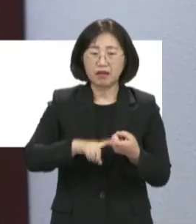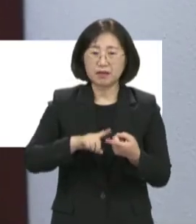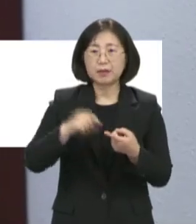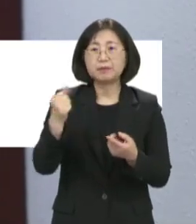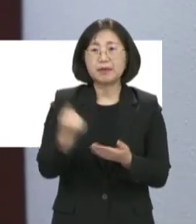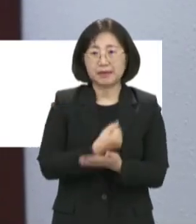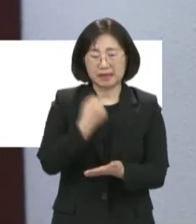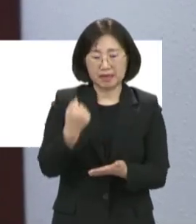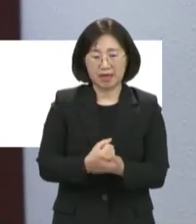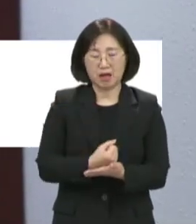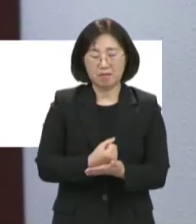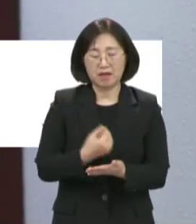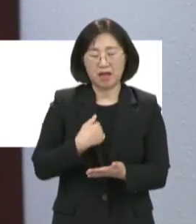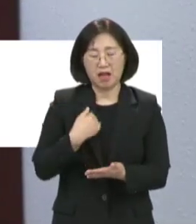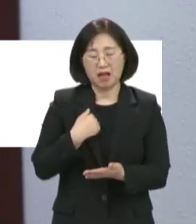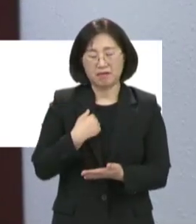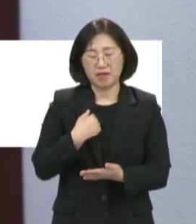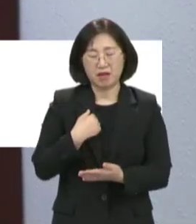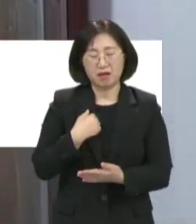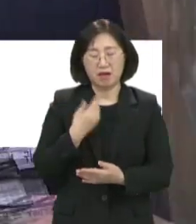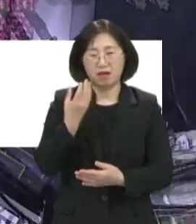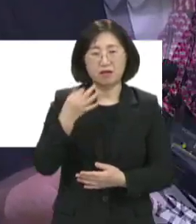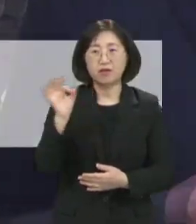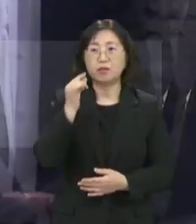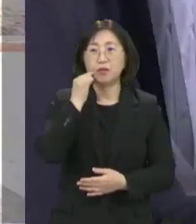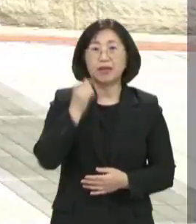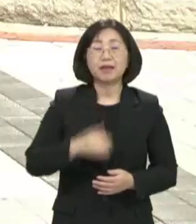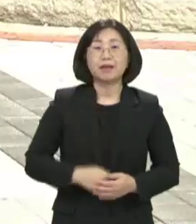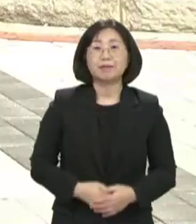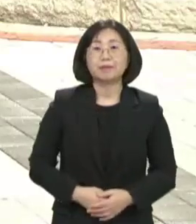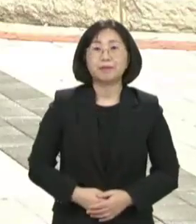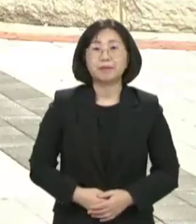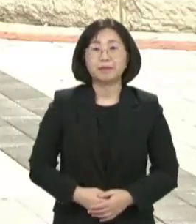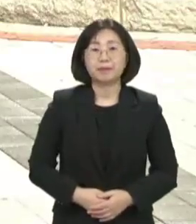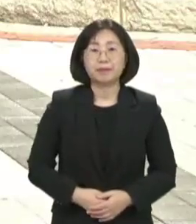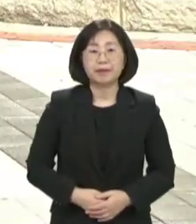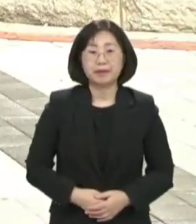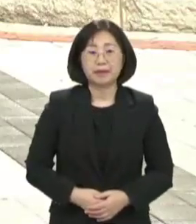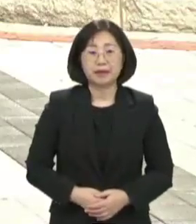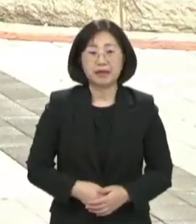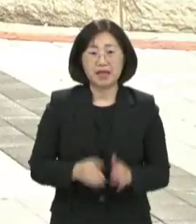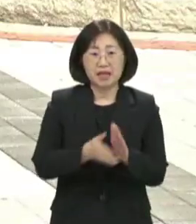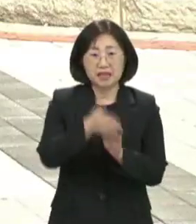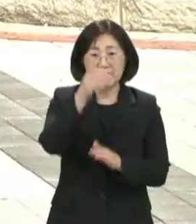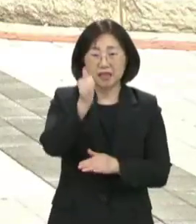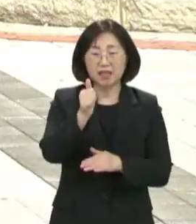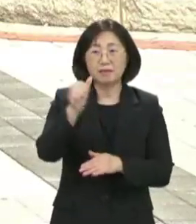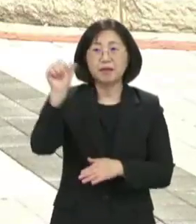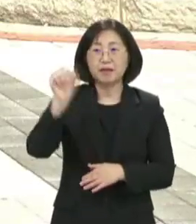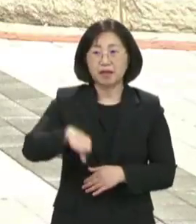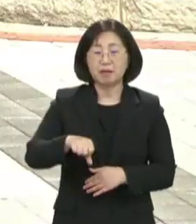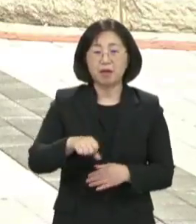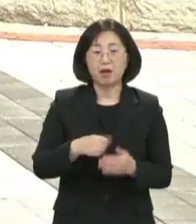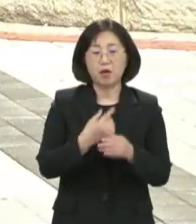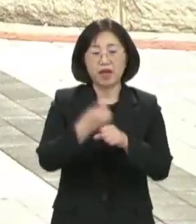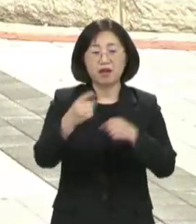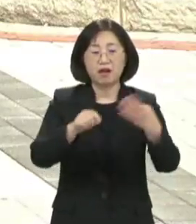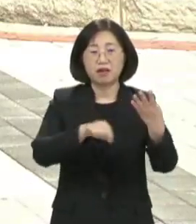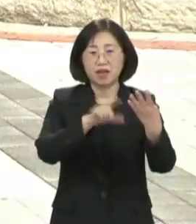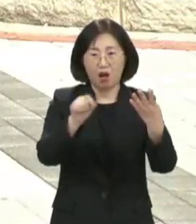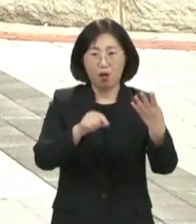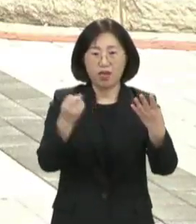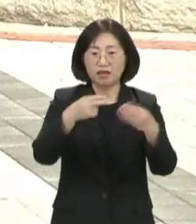있어서는 제 마음으로 승복할 수는 없네요. 박경기 시장의 낙마로 아산시는 내년 4월